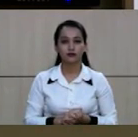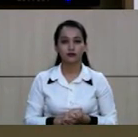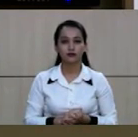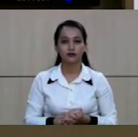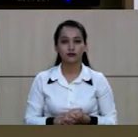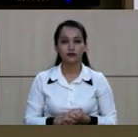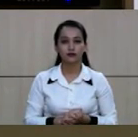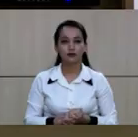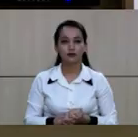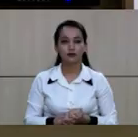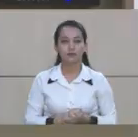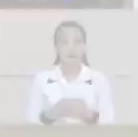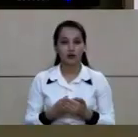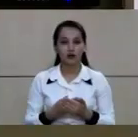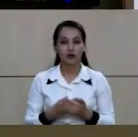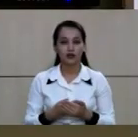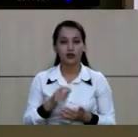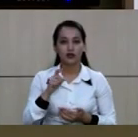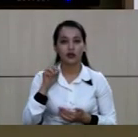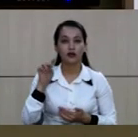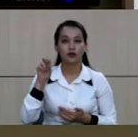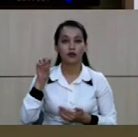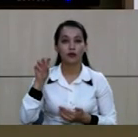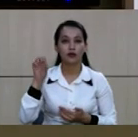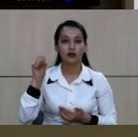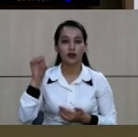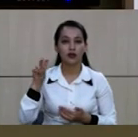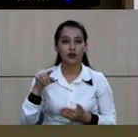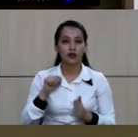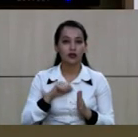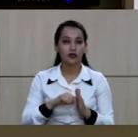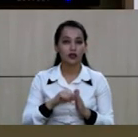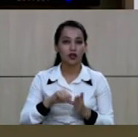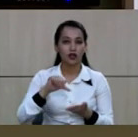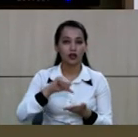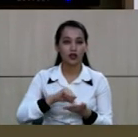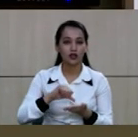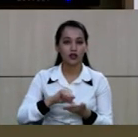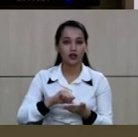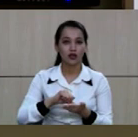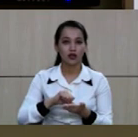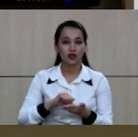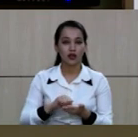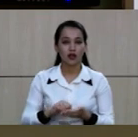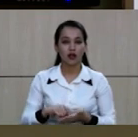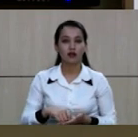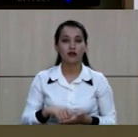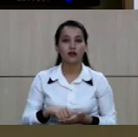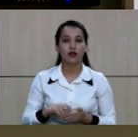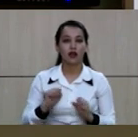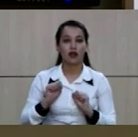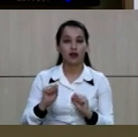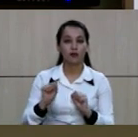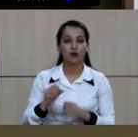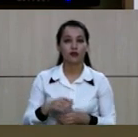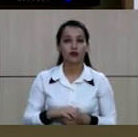бериб борилади. Масалан, Зарбул масалда, яъни масалда иштирок этаётган персонажлар, масалан,